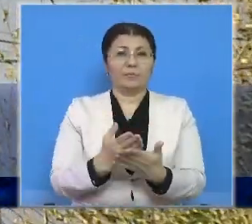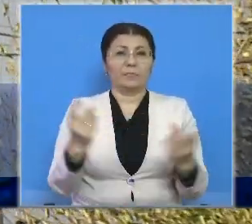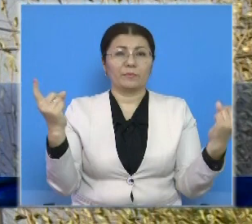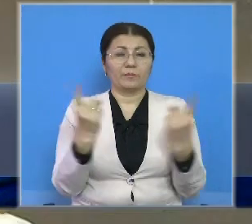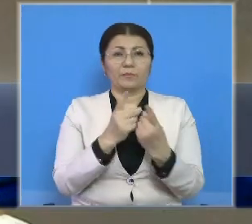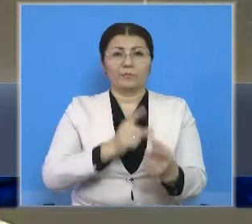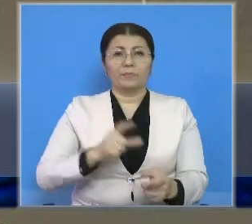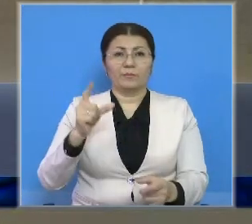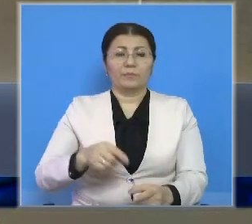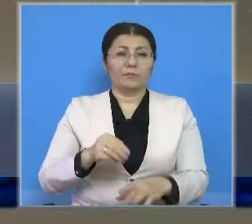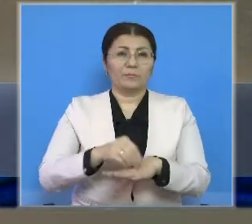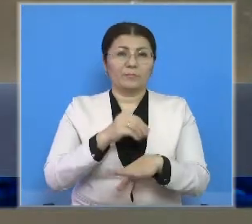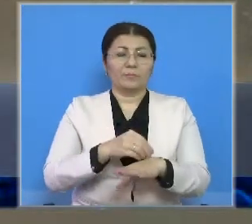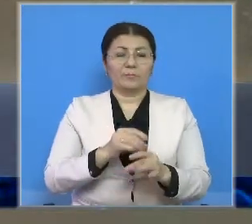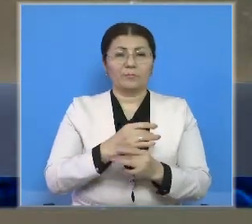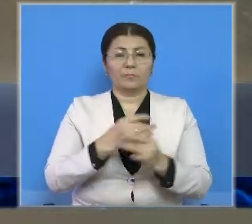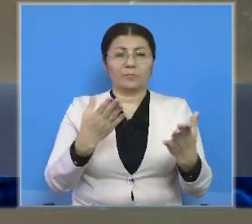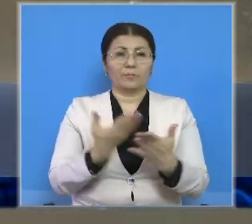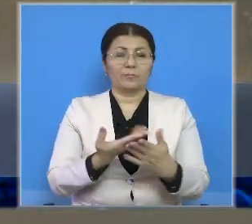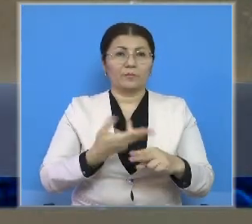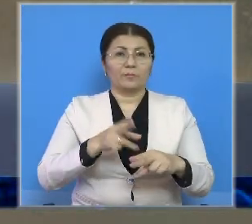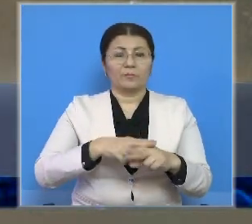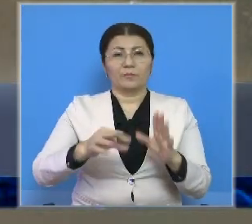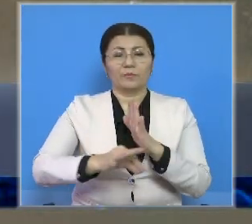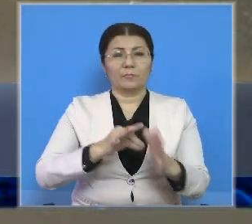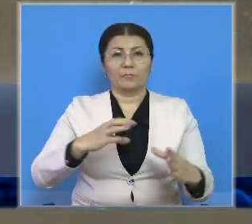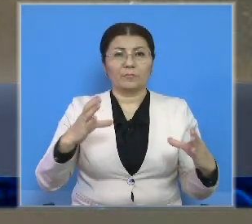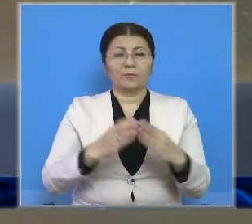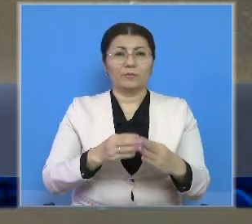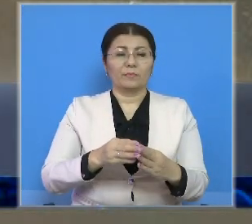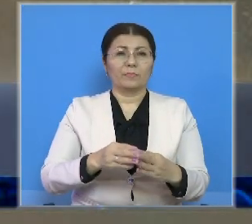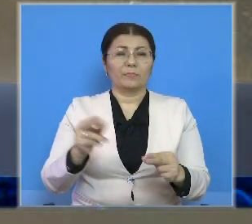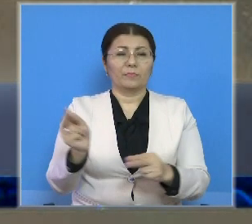встрече с жителями аким области сообщил, что определен подрядчик по ремонту улицы.